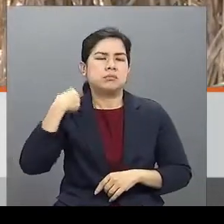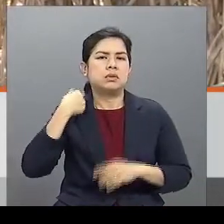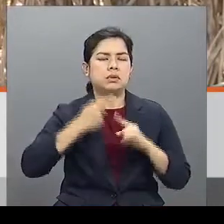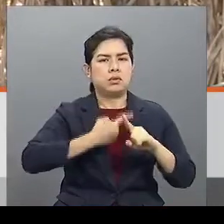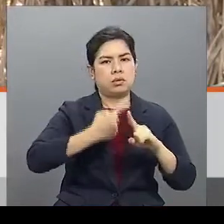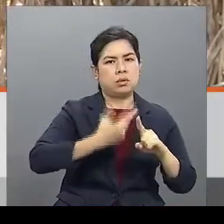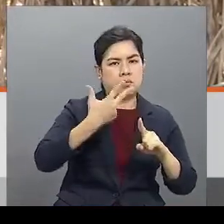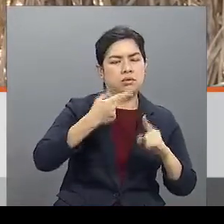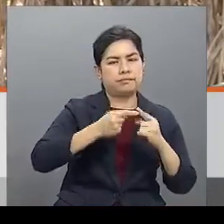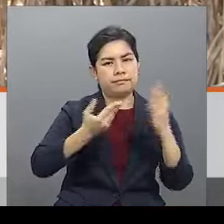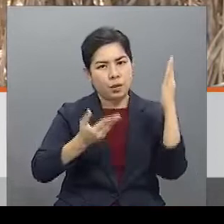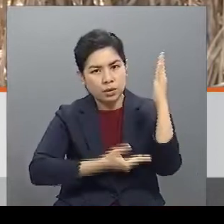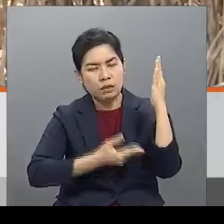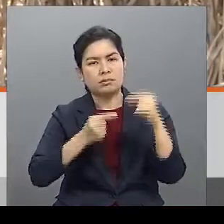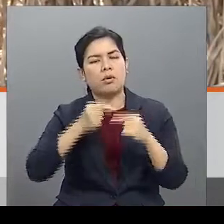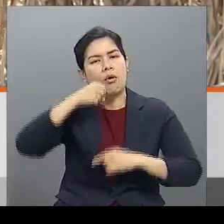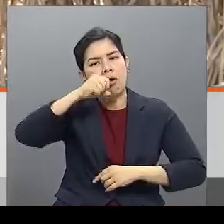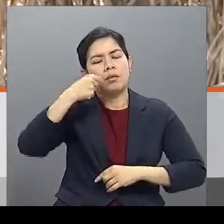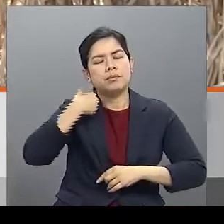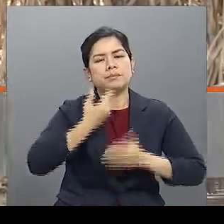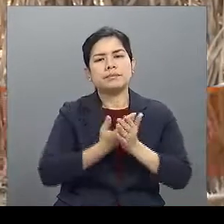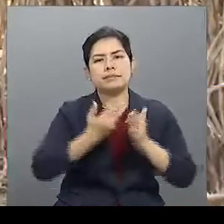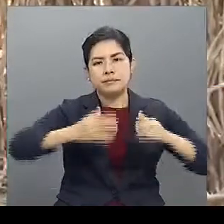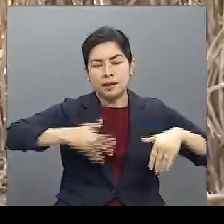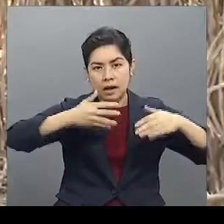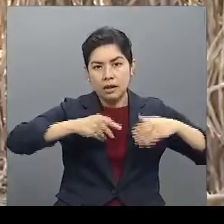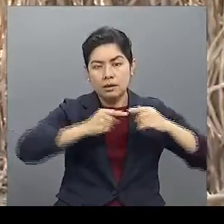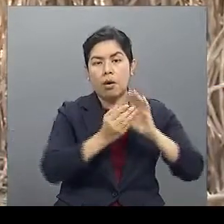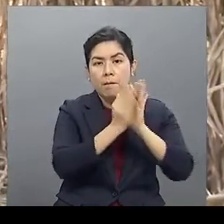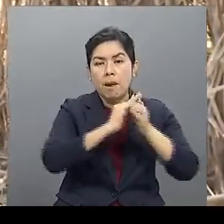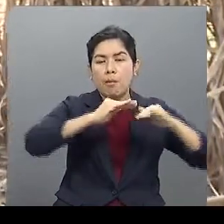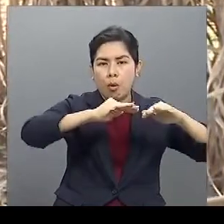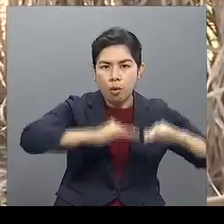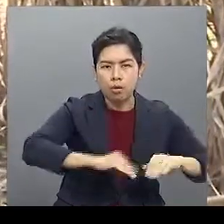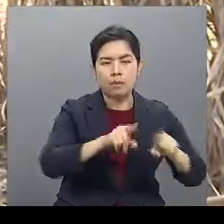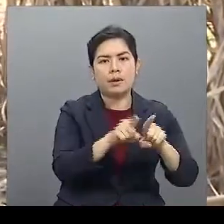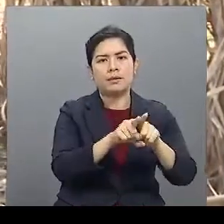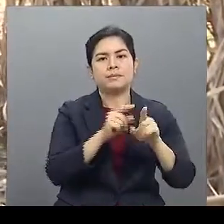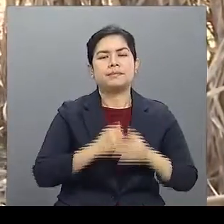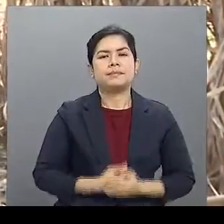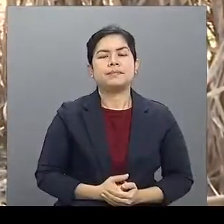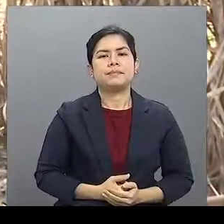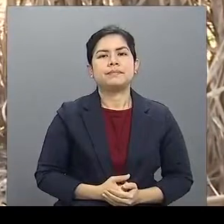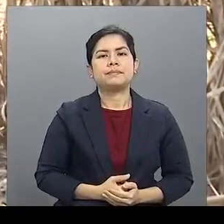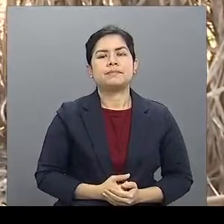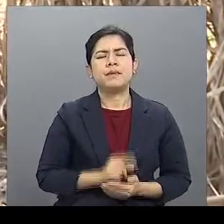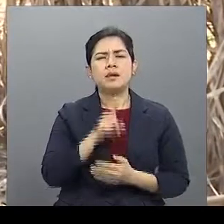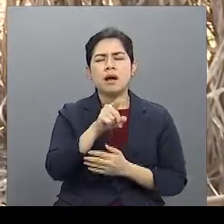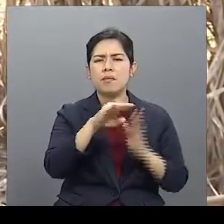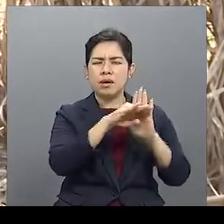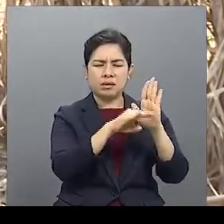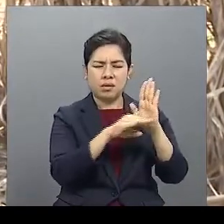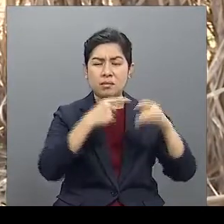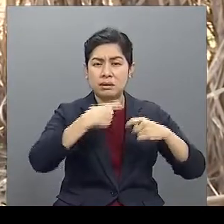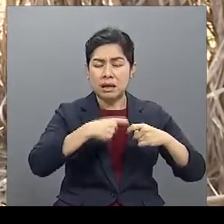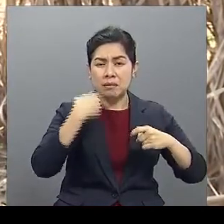ครับรายได้ก็ลดลง แต่ว่ามันก็ดีอยู่ใช่มั้ยพี่แต่ว่ามันในขั้นตอนเนี่ยมันยากลําบากยังไงพี ่เคลียร์ใบครับ ระหว่างไฟ